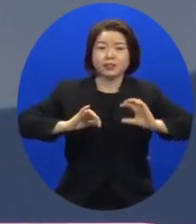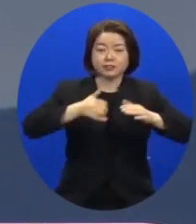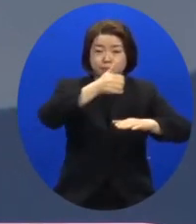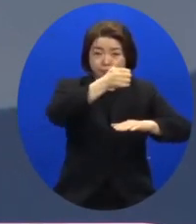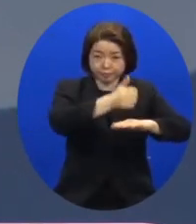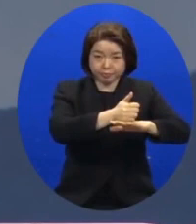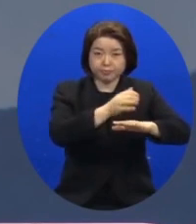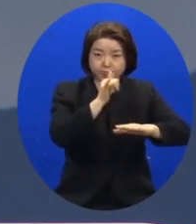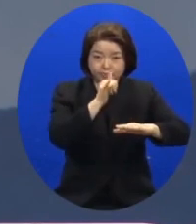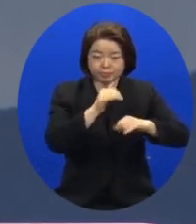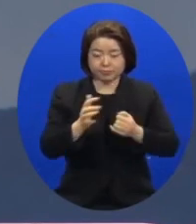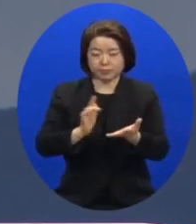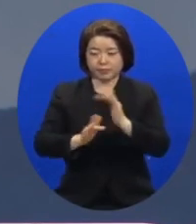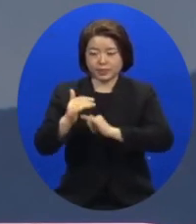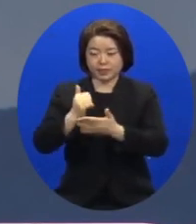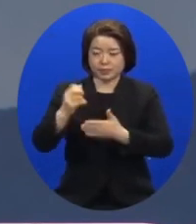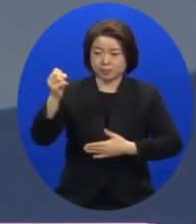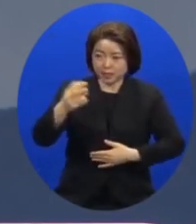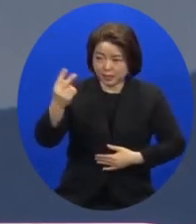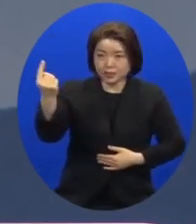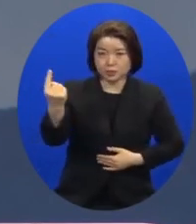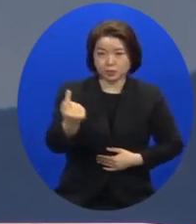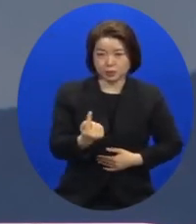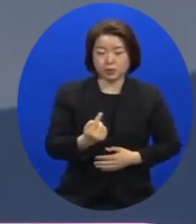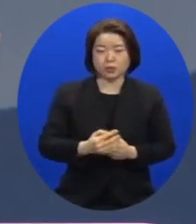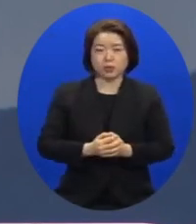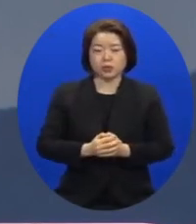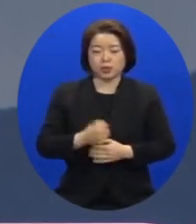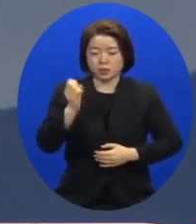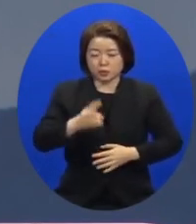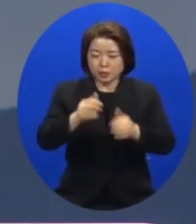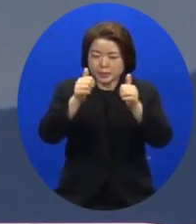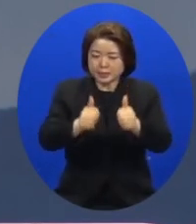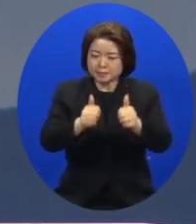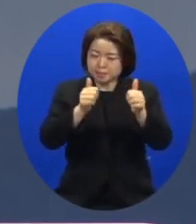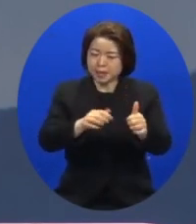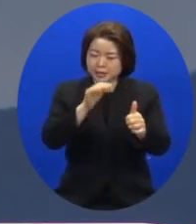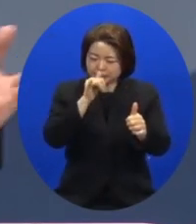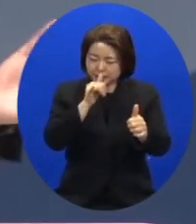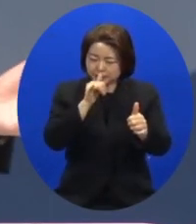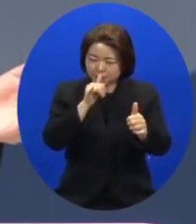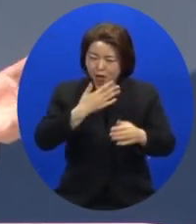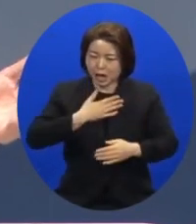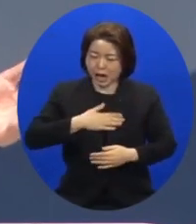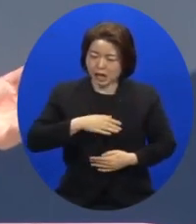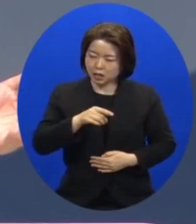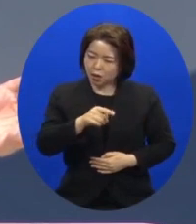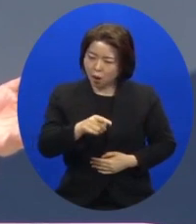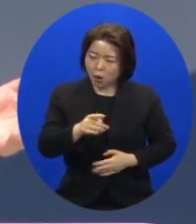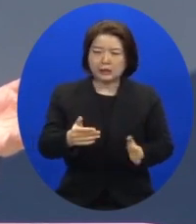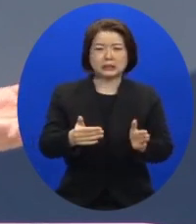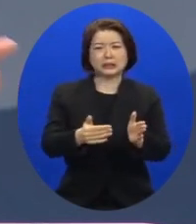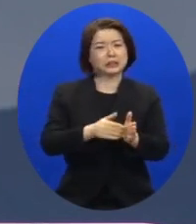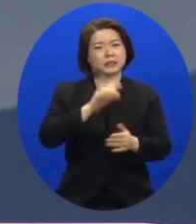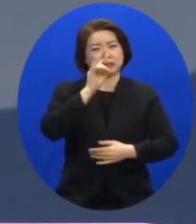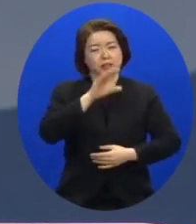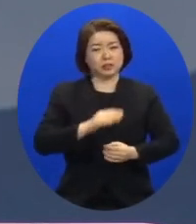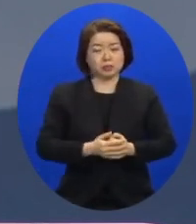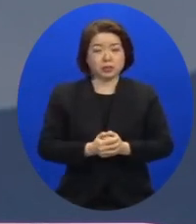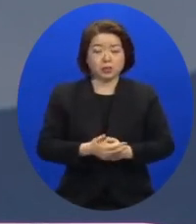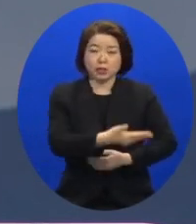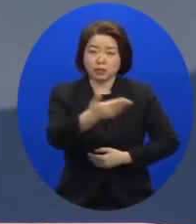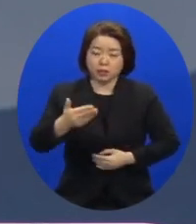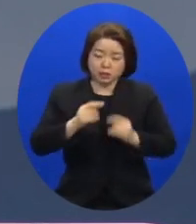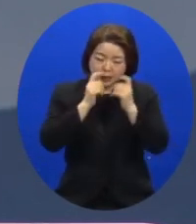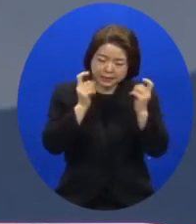있고 예수님은 재림의 오시고 그리고 심판이 있을 거라는 것을 아는 것에서 그치면 안 됩니다 여러분이